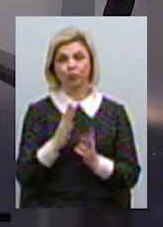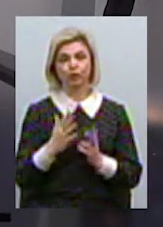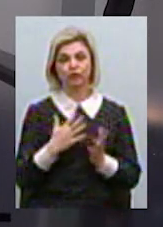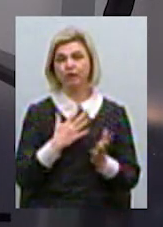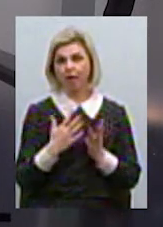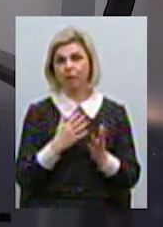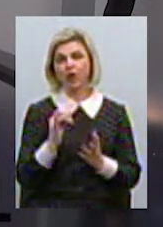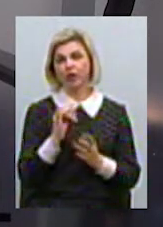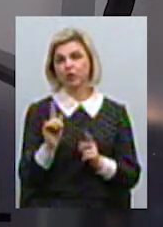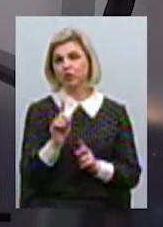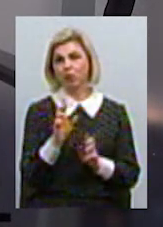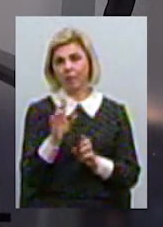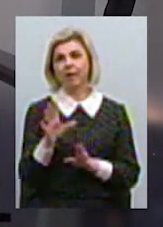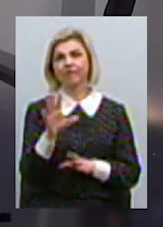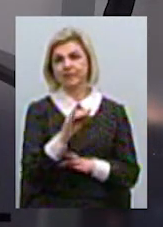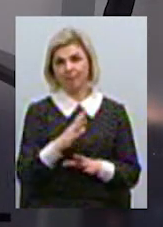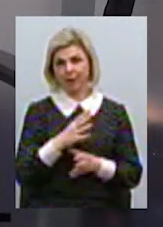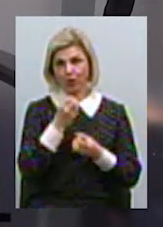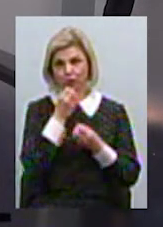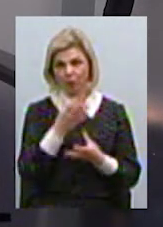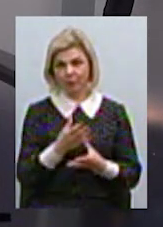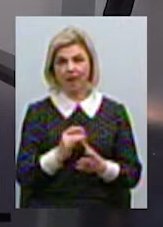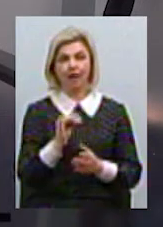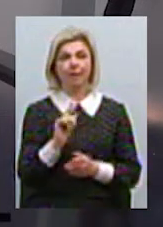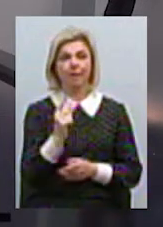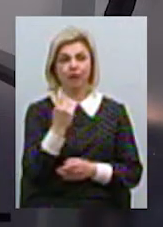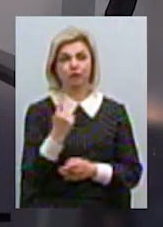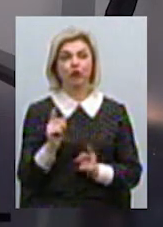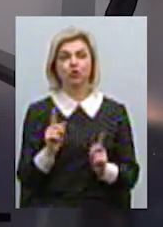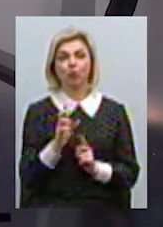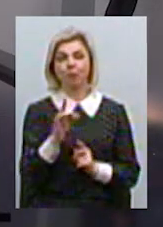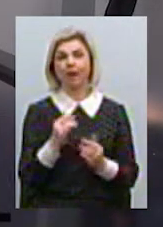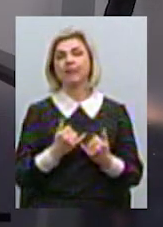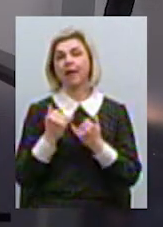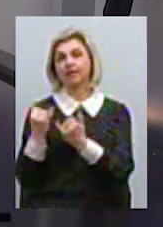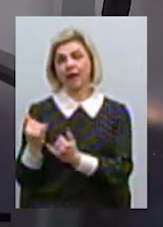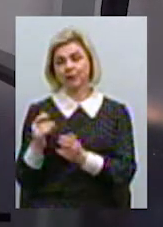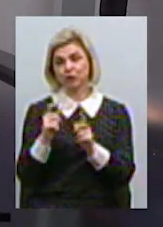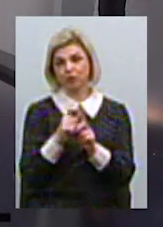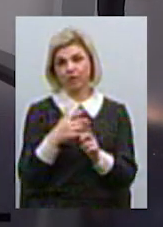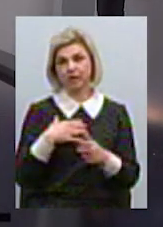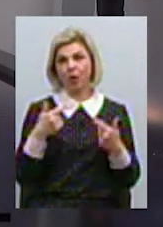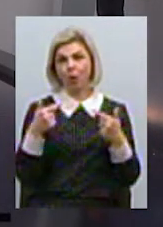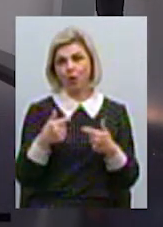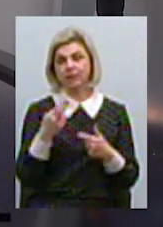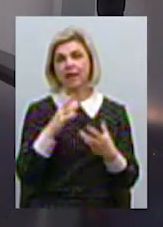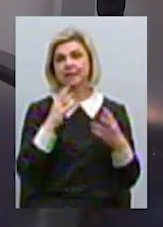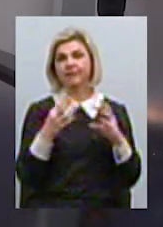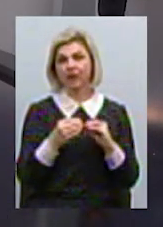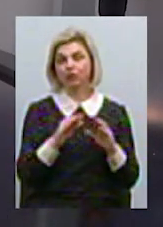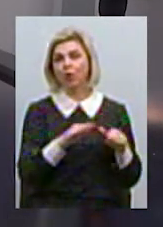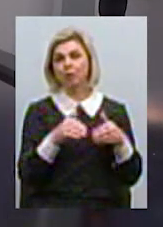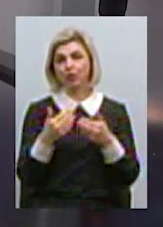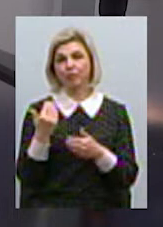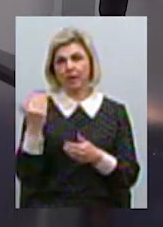так, щоб все було добре. І перш ніж надати слово нашому гостю для звіту, пропоную